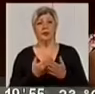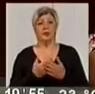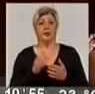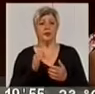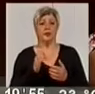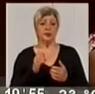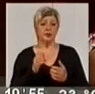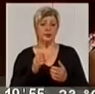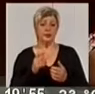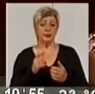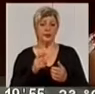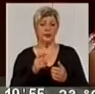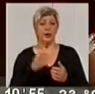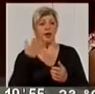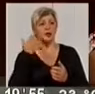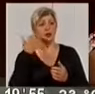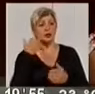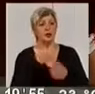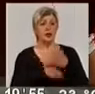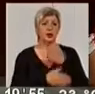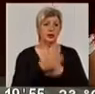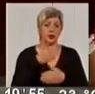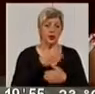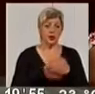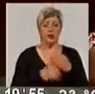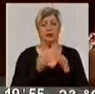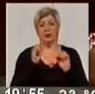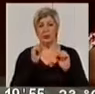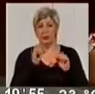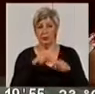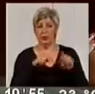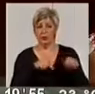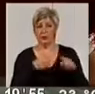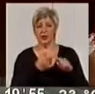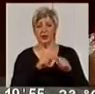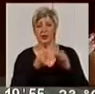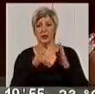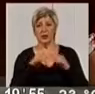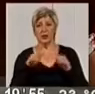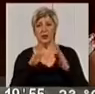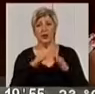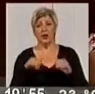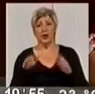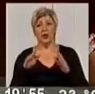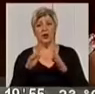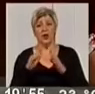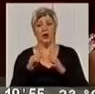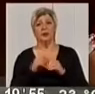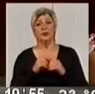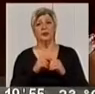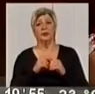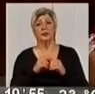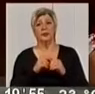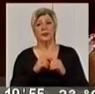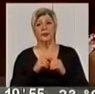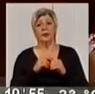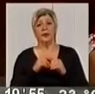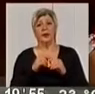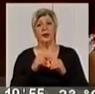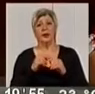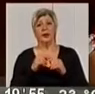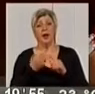не добачає таким з легким, інвалідність є, але такі ліки він здатний до самообслуговування. Він може оздоровлюватися без батьків.